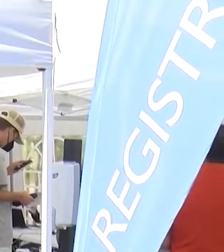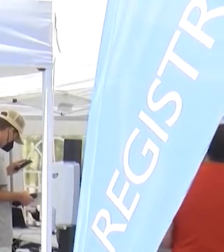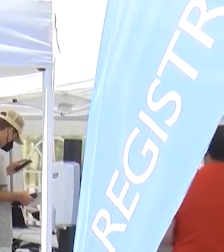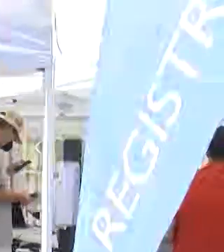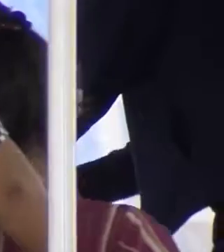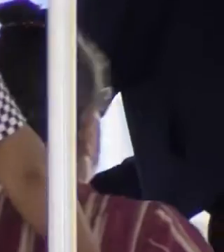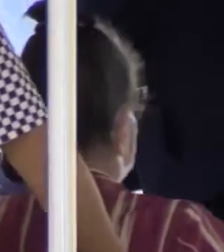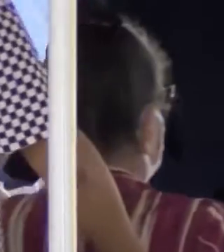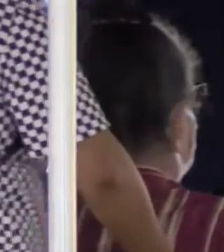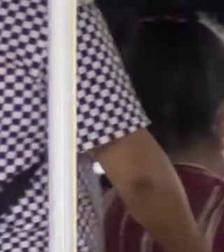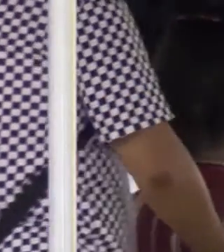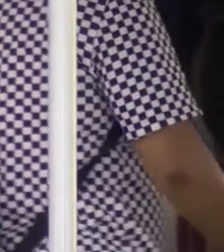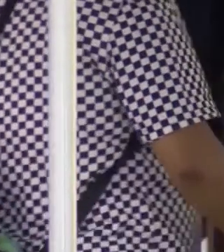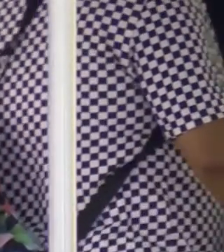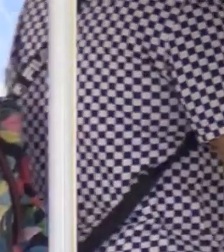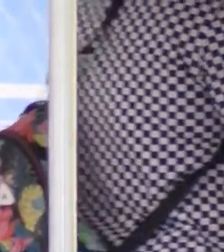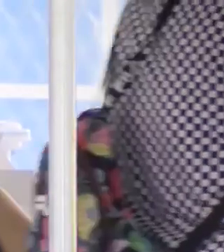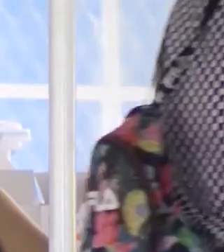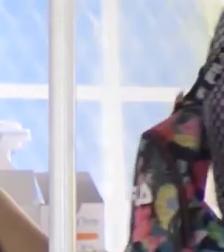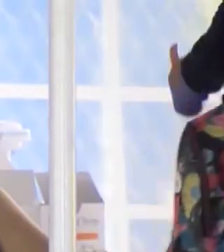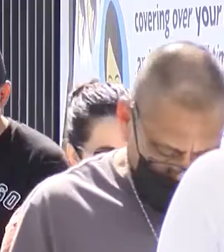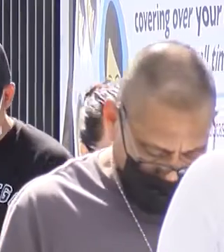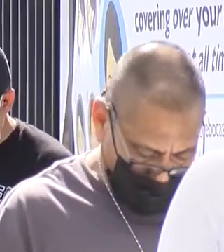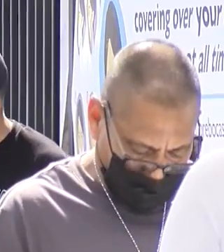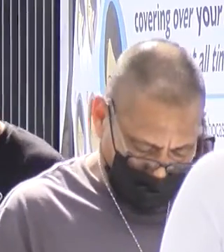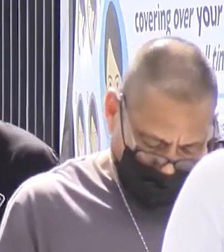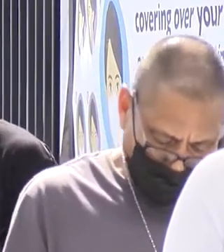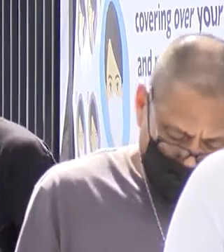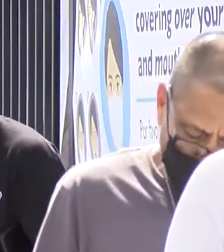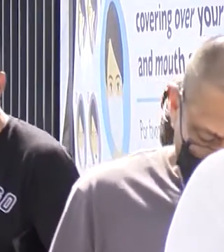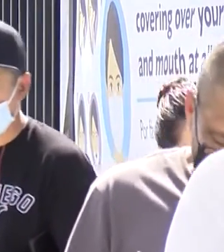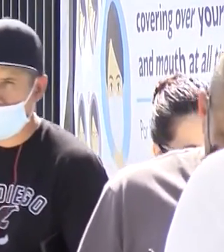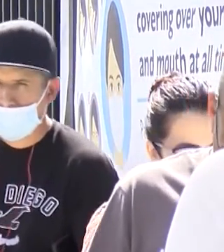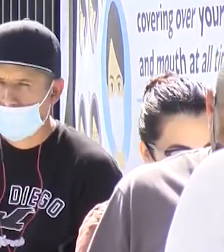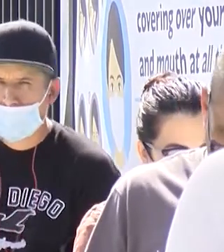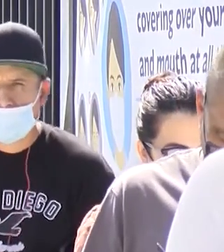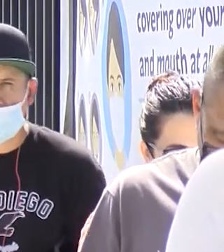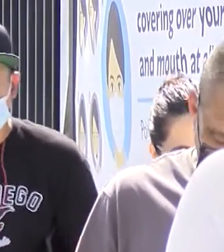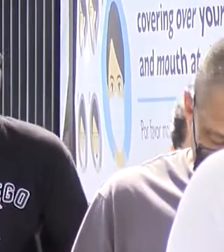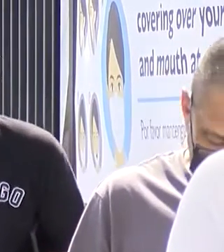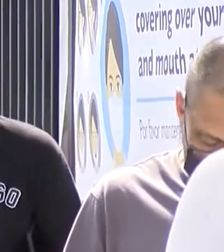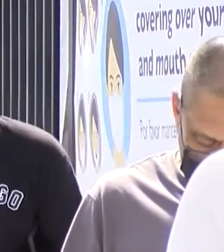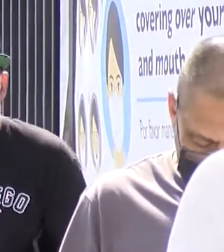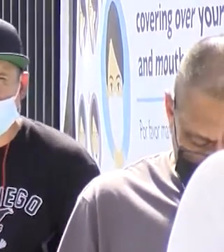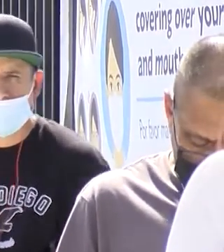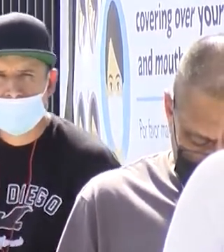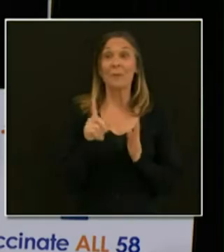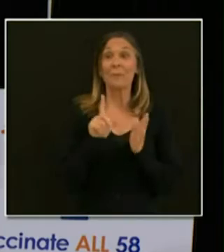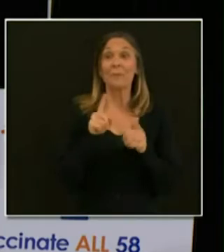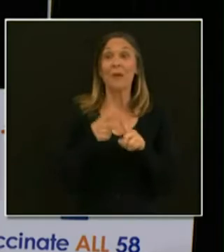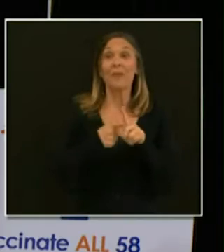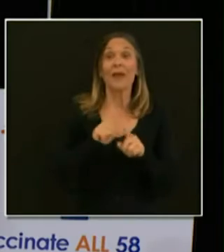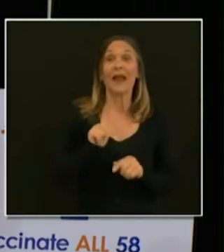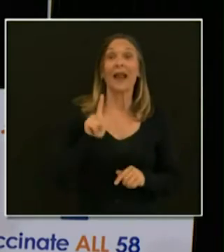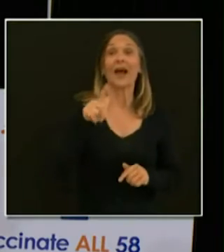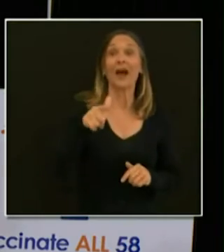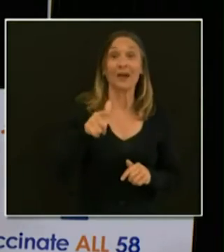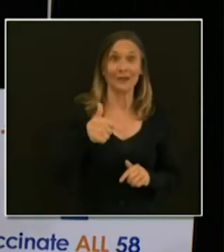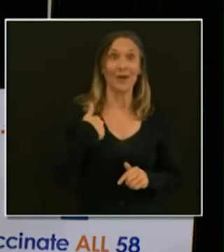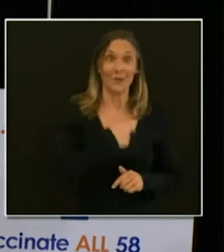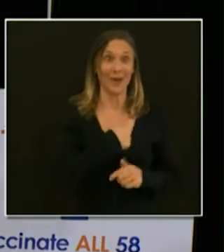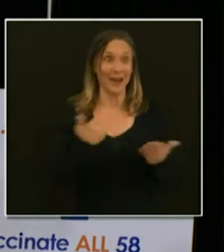접종 갖고 있고 온라인 예약이 도 어려움을 겪고 있지만 뉴 썸 주지사는 그런 과정이 전혀 없었다는 데 있어